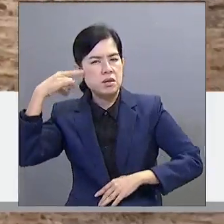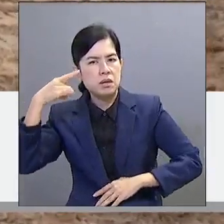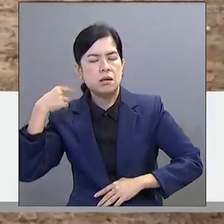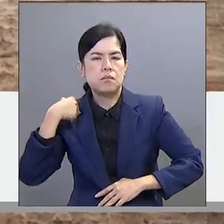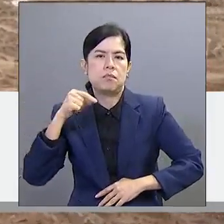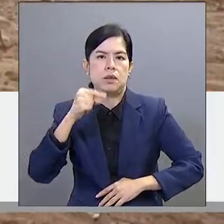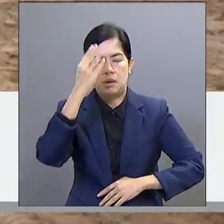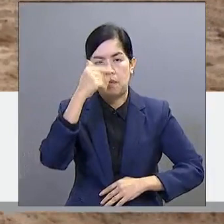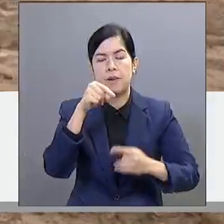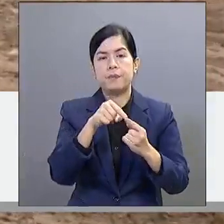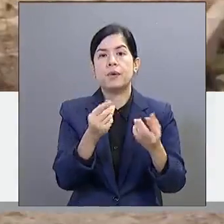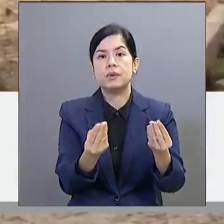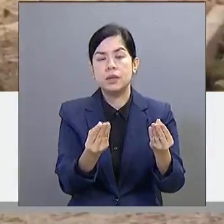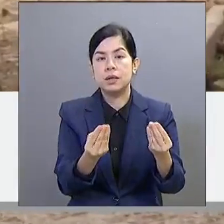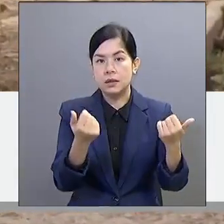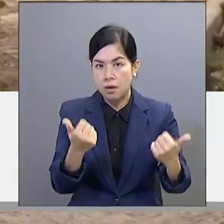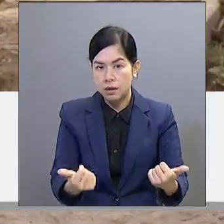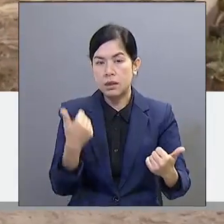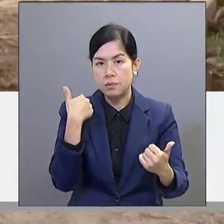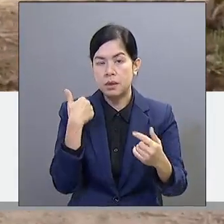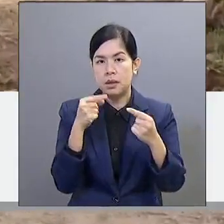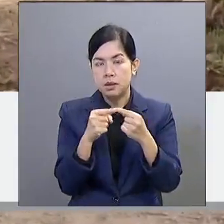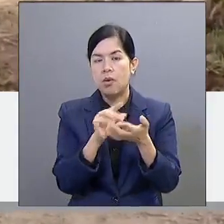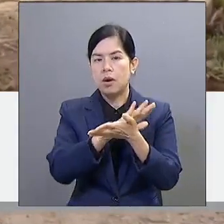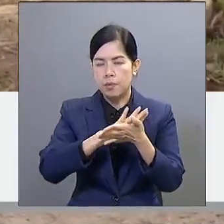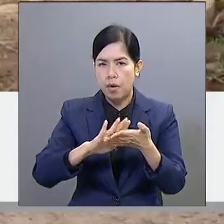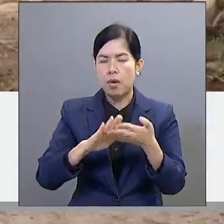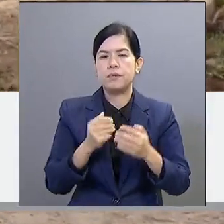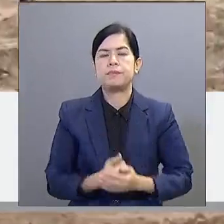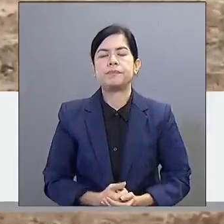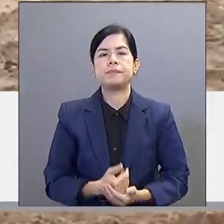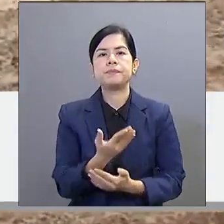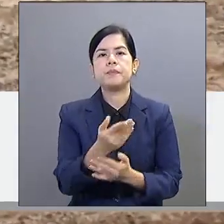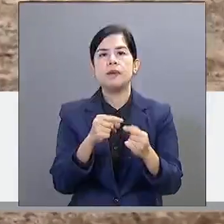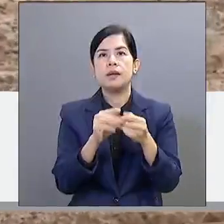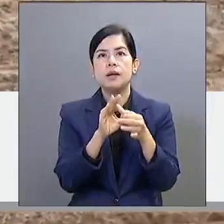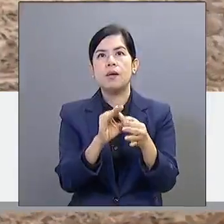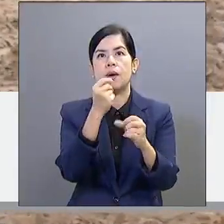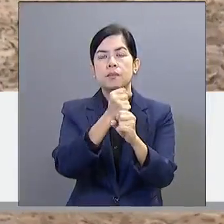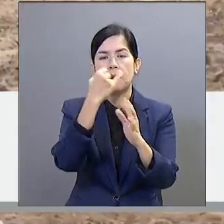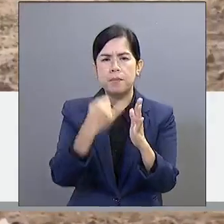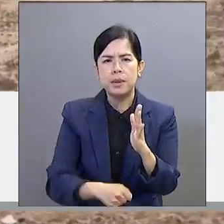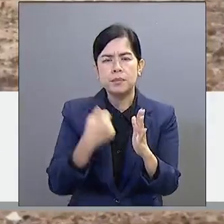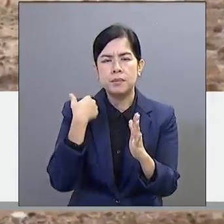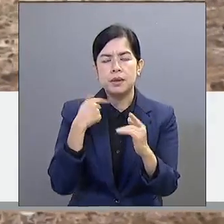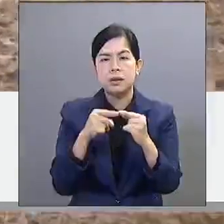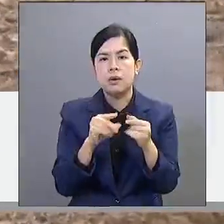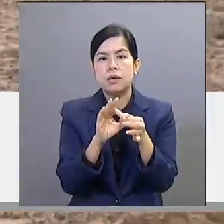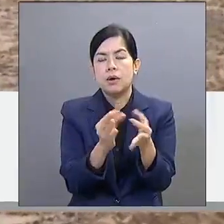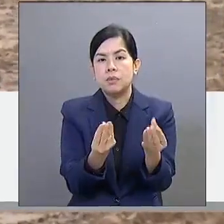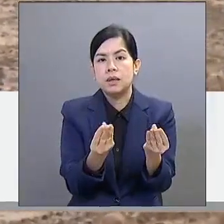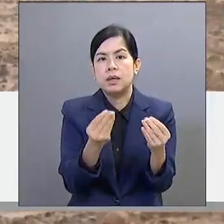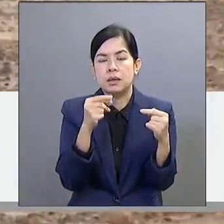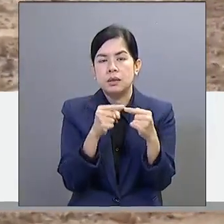ถือว่าแปลงนี้เป็นที่สาธารณะประโยชน์ไปแล้วนะคะสำหรับการบุกรุกที่ดินสาธารณประโยชน์เนื้อที่ 178